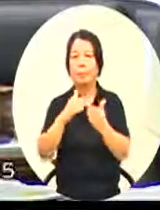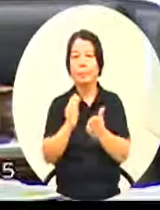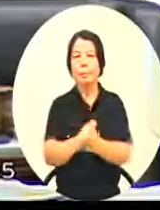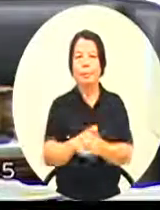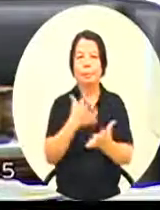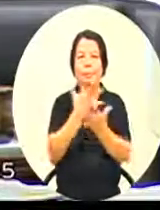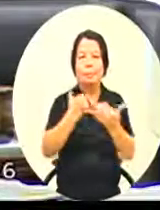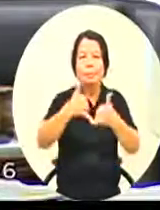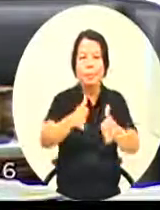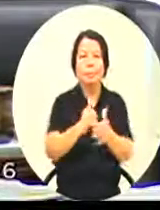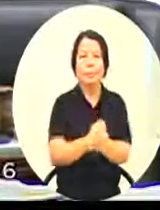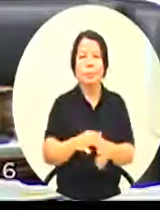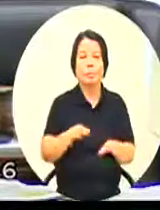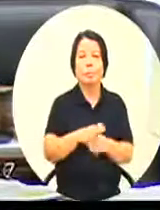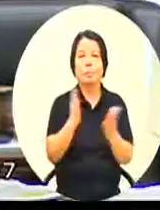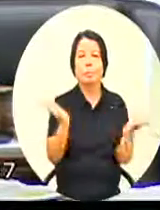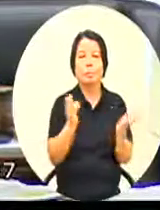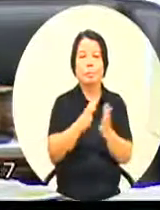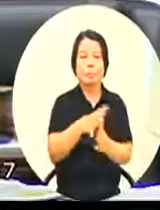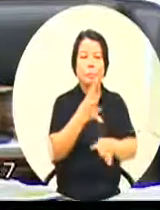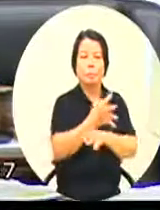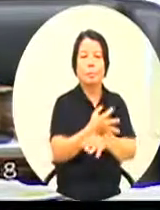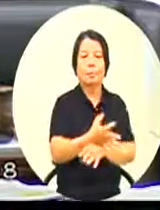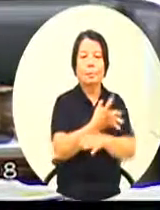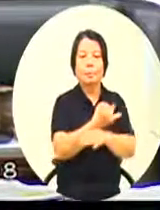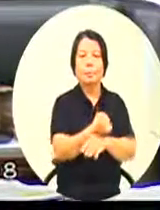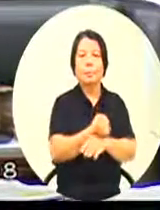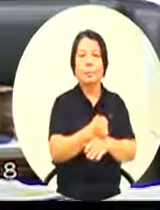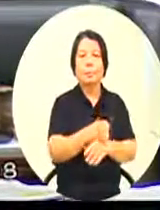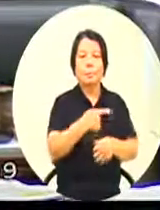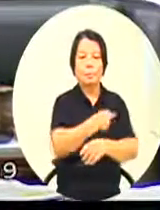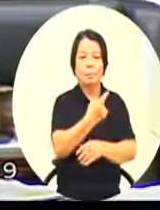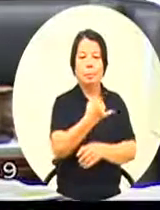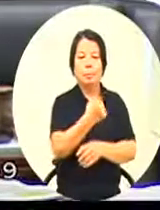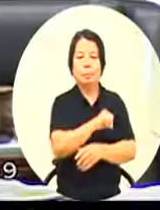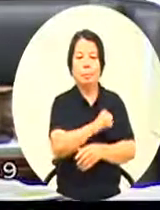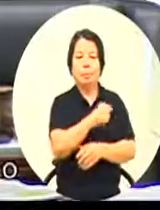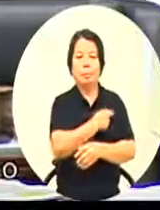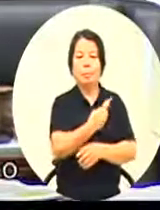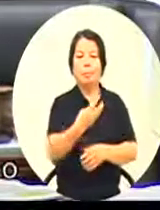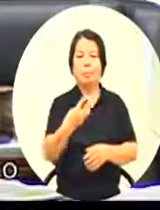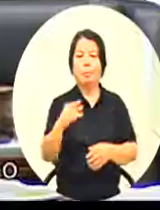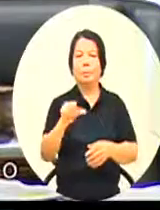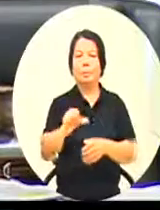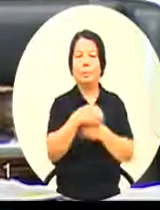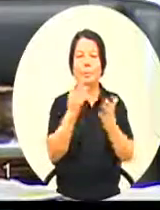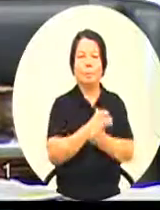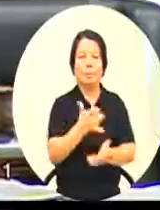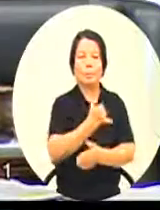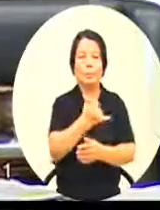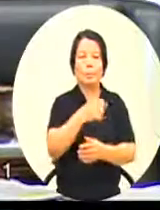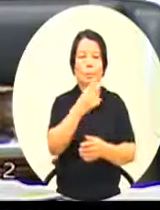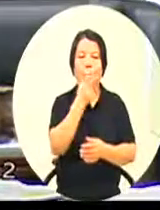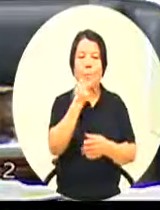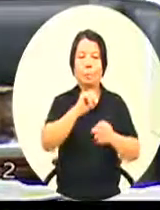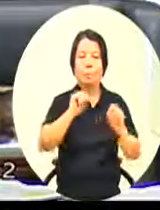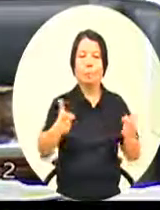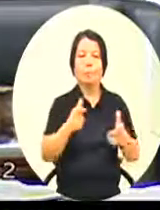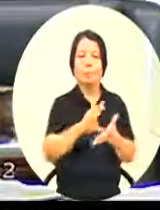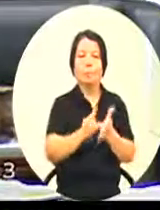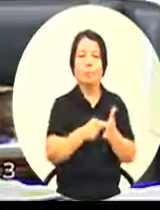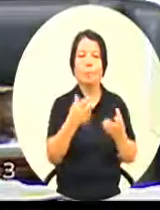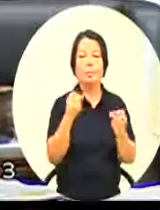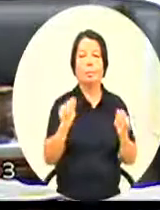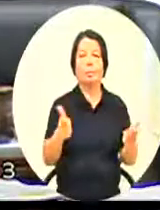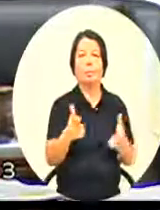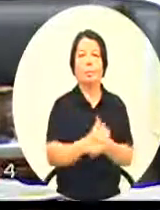网络开放的时间是从几点到几点吗？周一到周五。然后周六跟周日时间不一样，你知道吗？ 我们资国科科